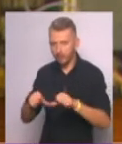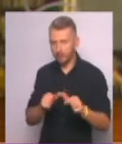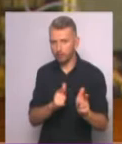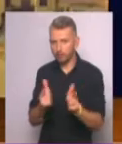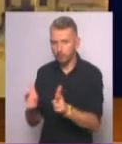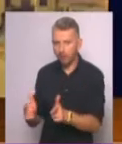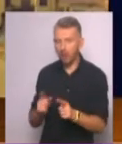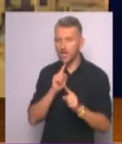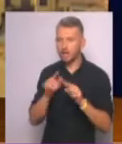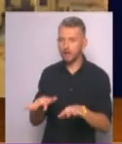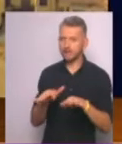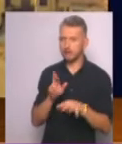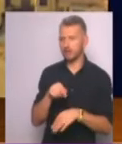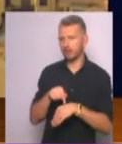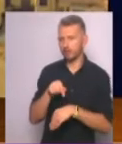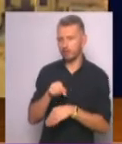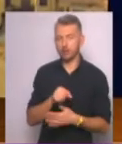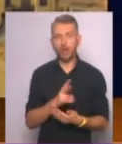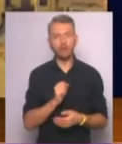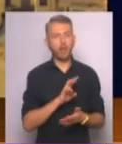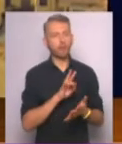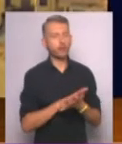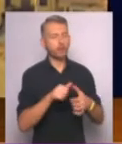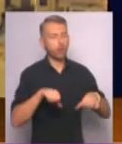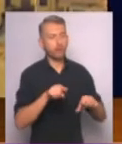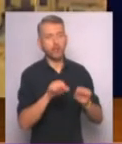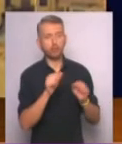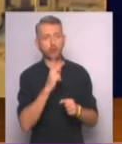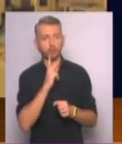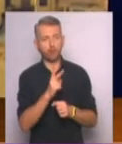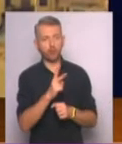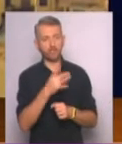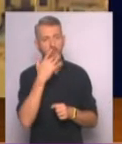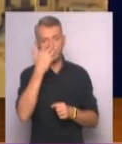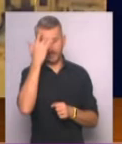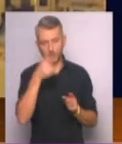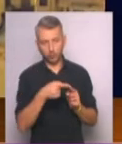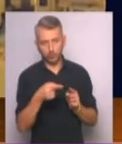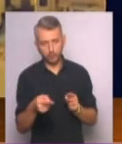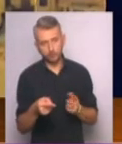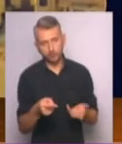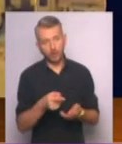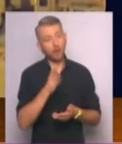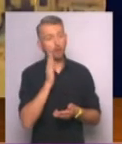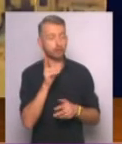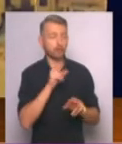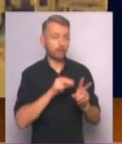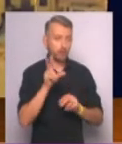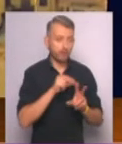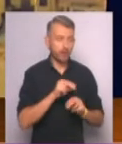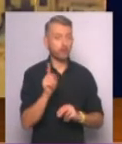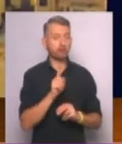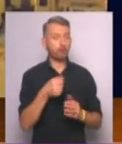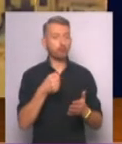сесії? От як ви відчуваєте? На постійних комісіях його можна побачити вже влітку. Будемо сподіватися, що